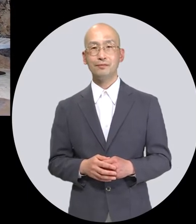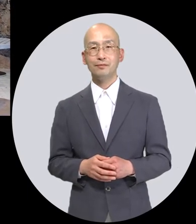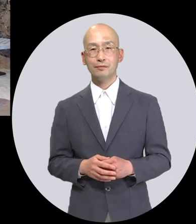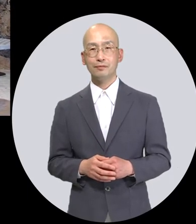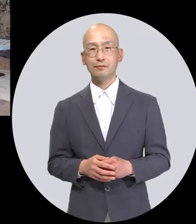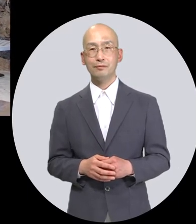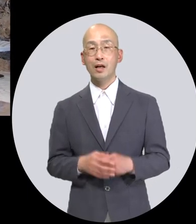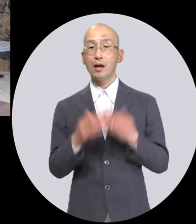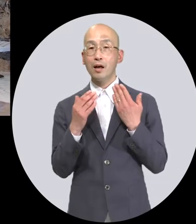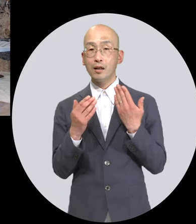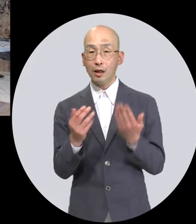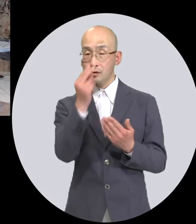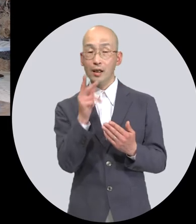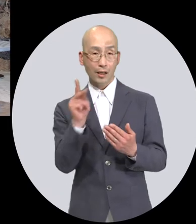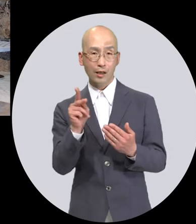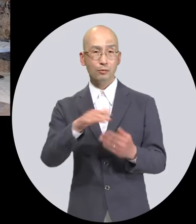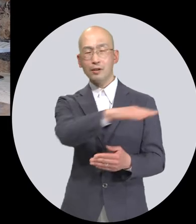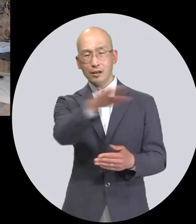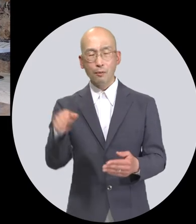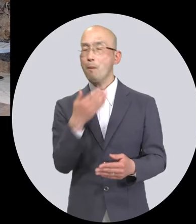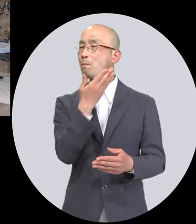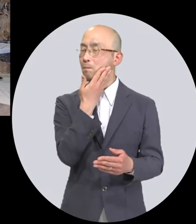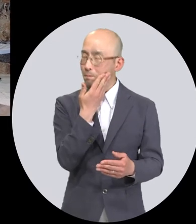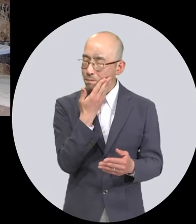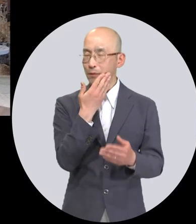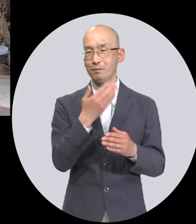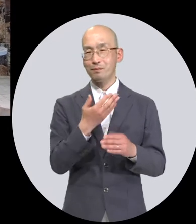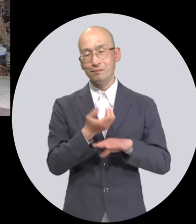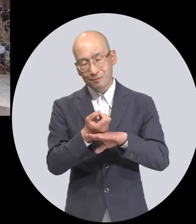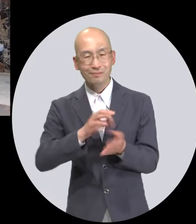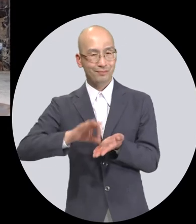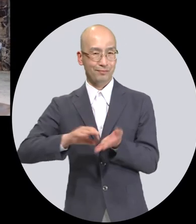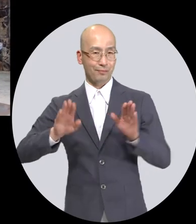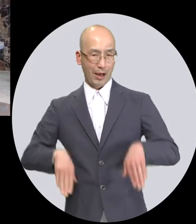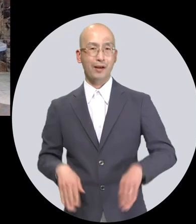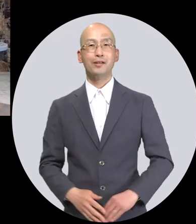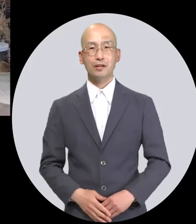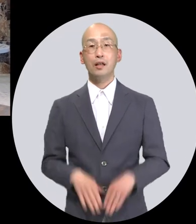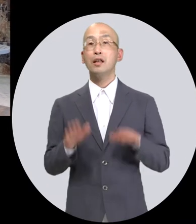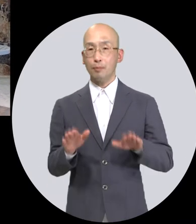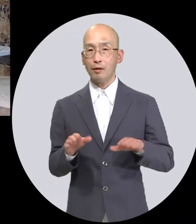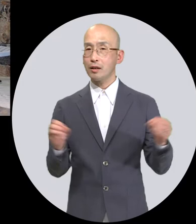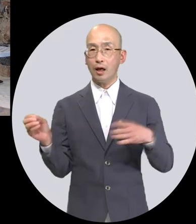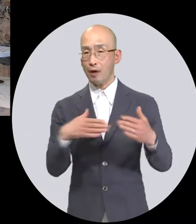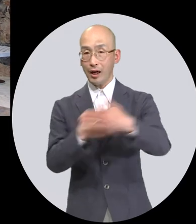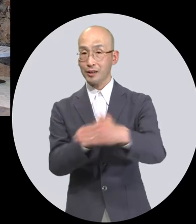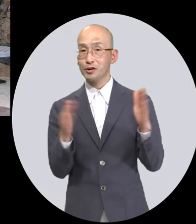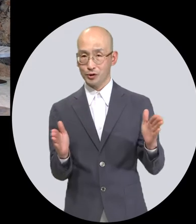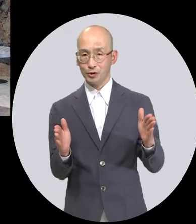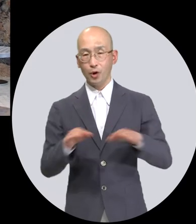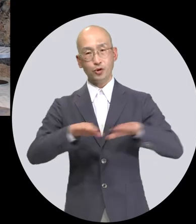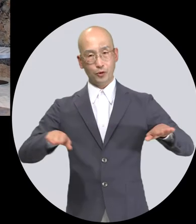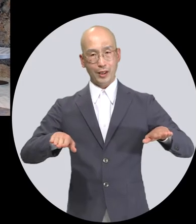とても学芸家の皆さんも愛着を持っておられる方もいました。今はこの談話室の、